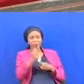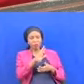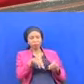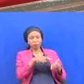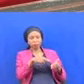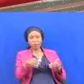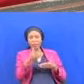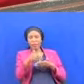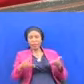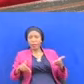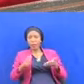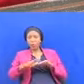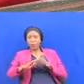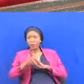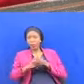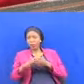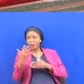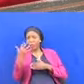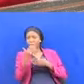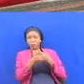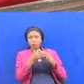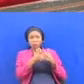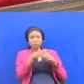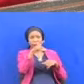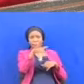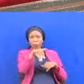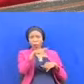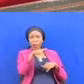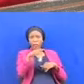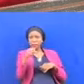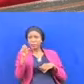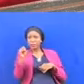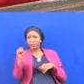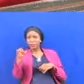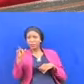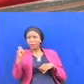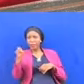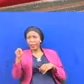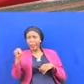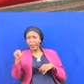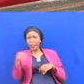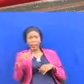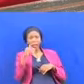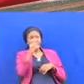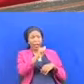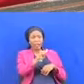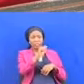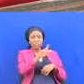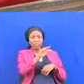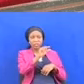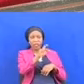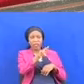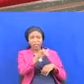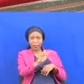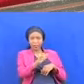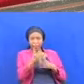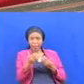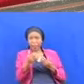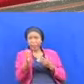makubaliano 5 za nchi za Poland, Suriname, Algeria, Jamhuri ya Czech na Ivory